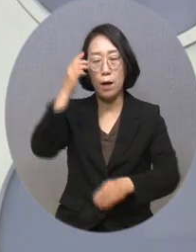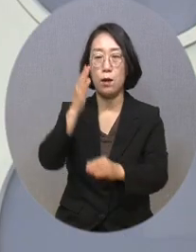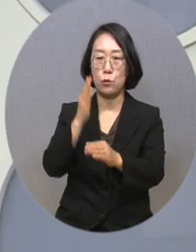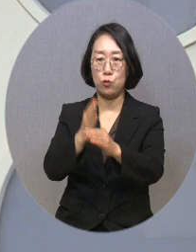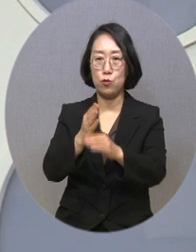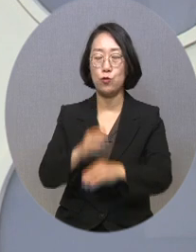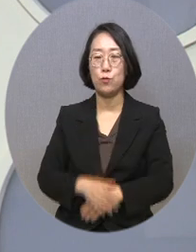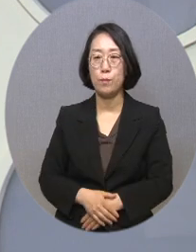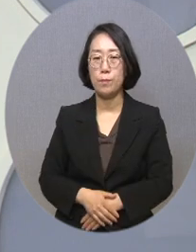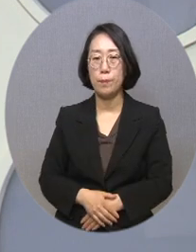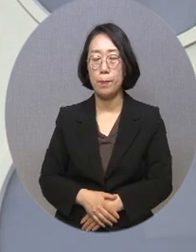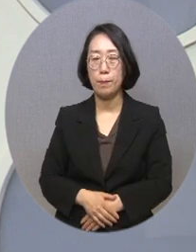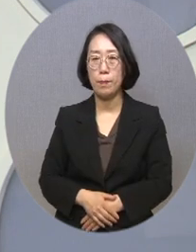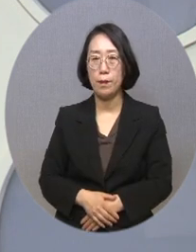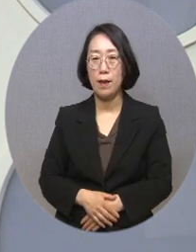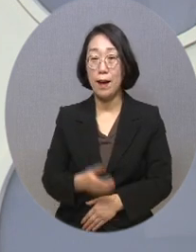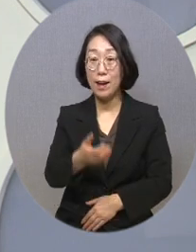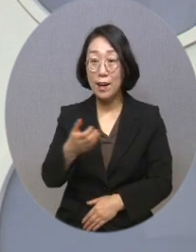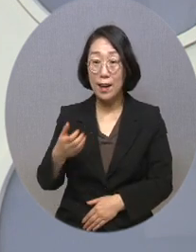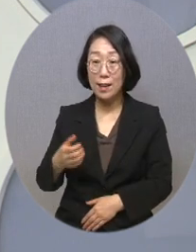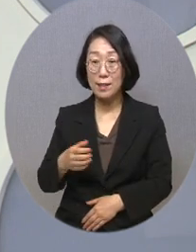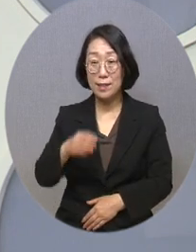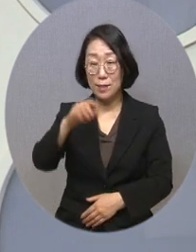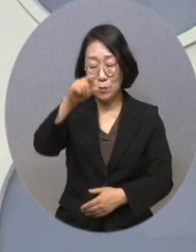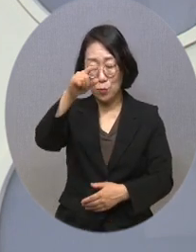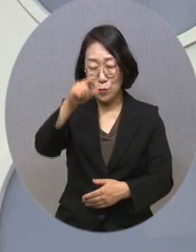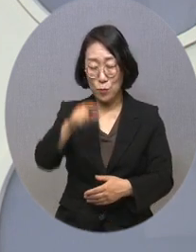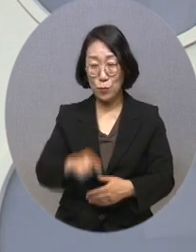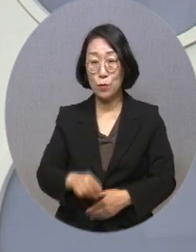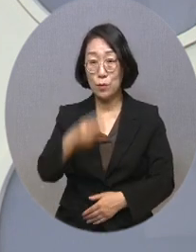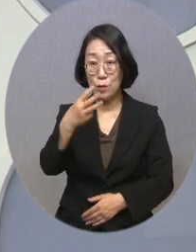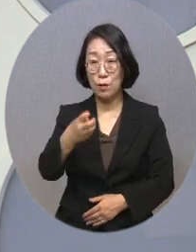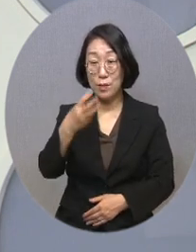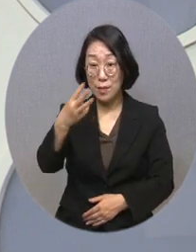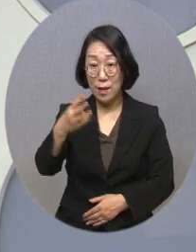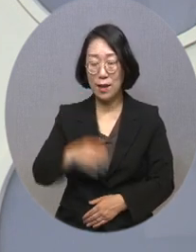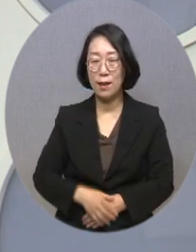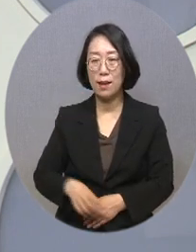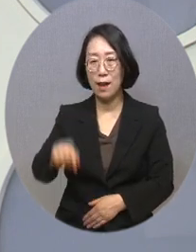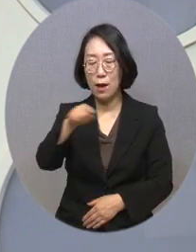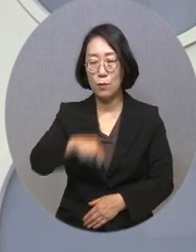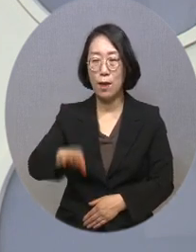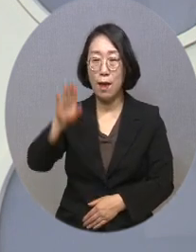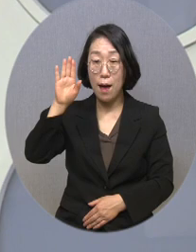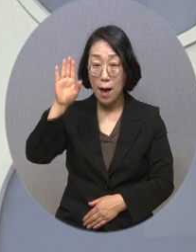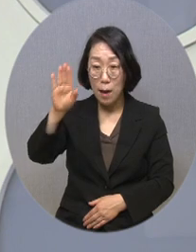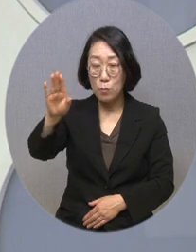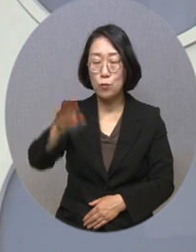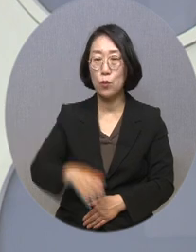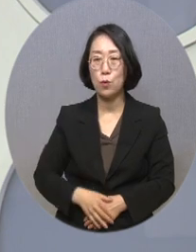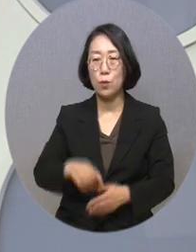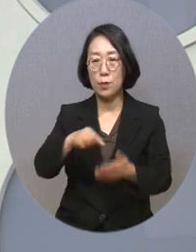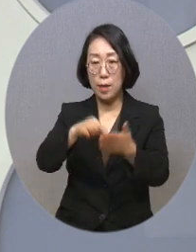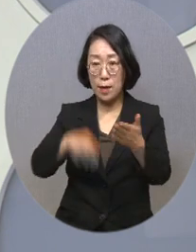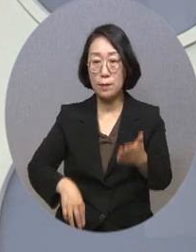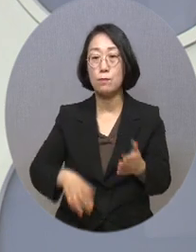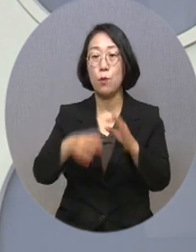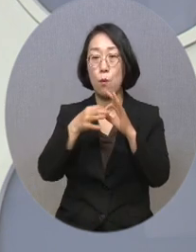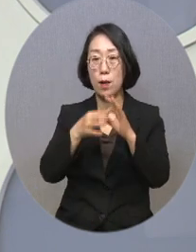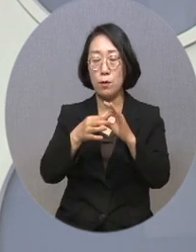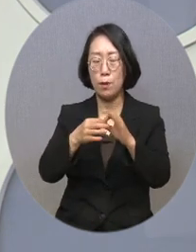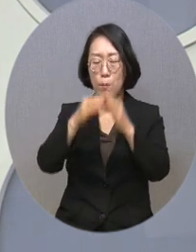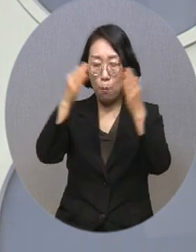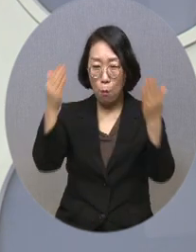이번 아젠다에서 33회도 이렇게 해서 있는데 앞으로 우리 이제 그 세무와 관련된